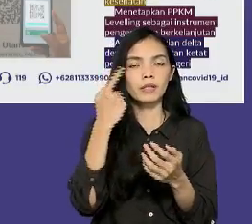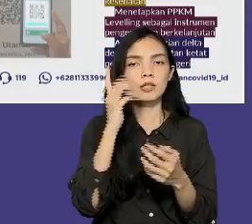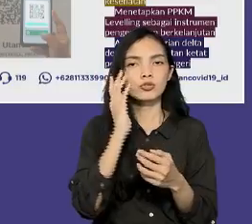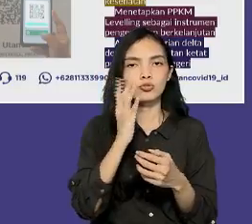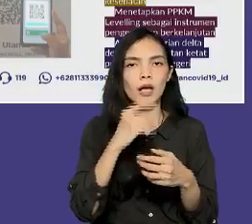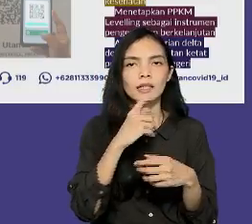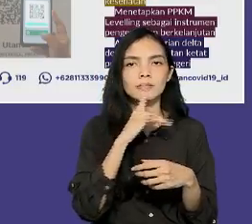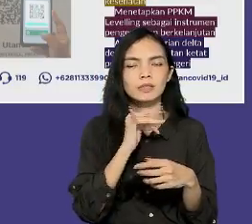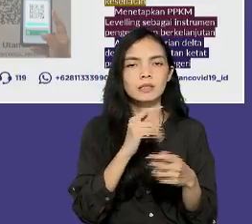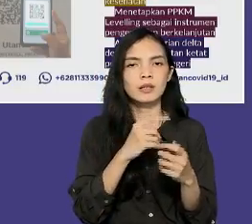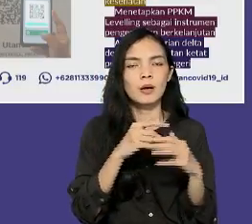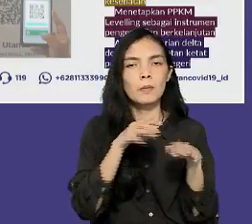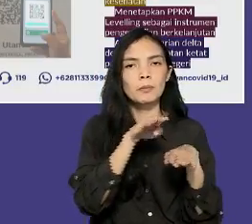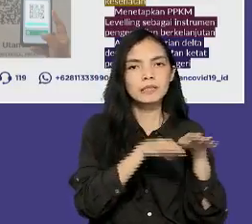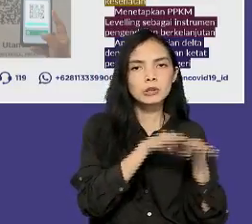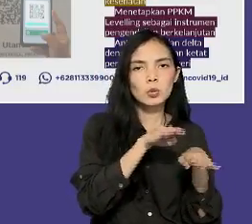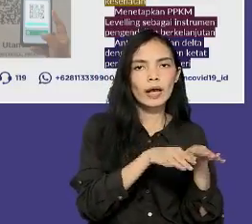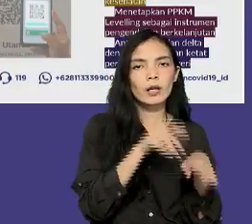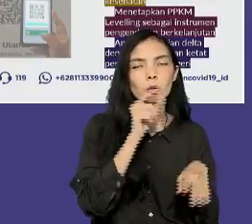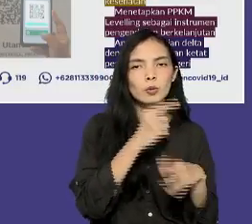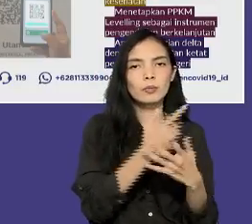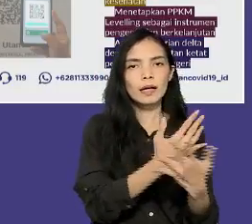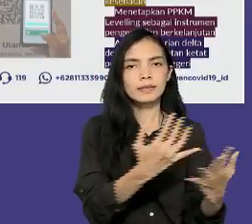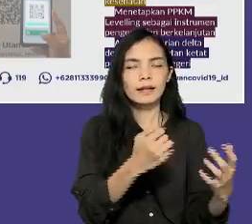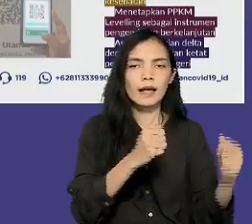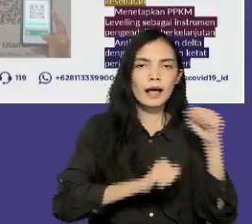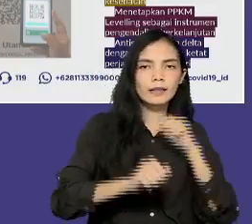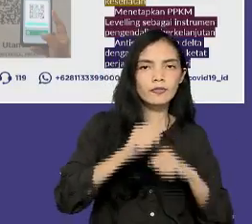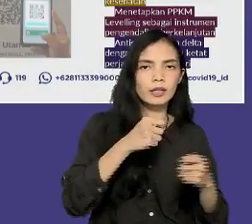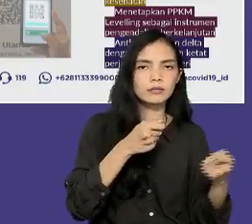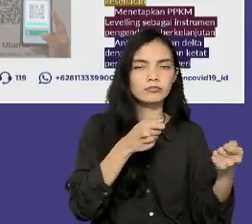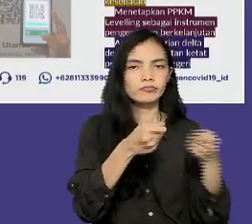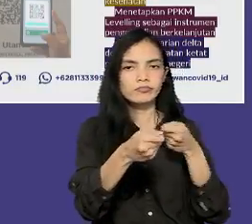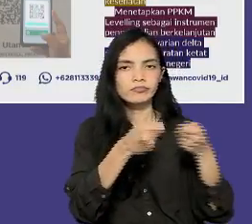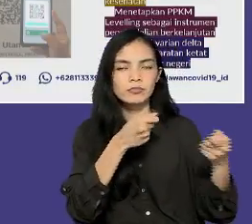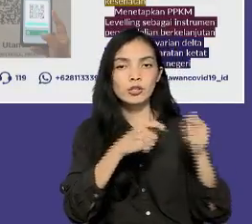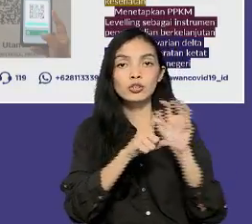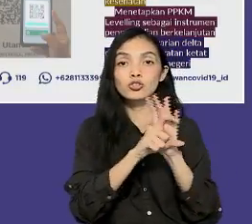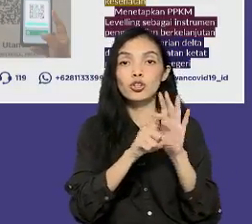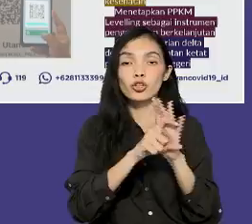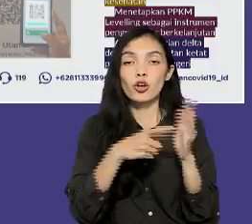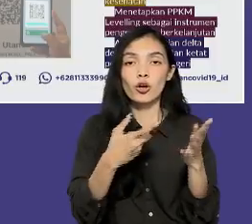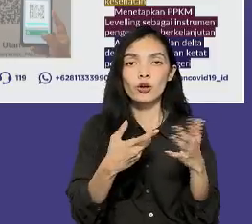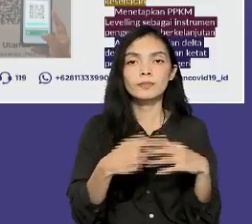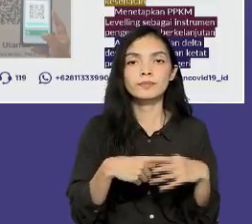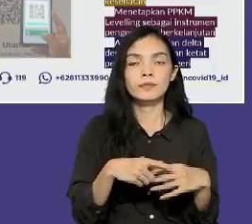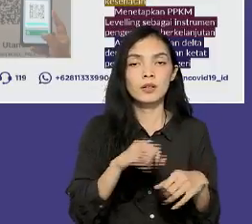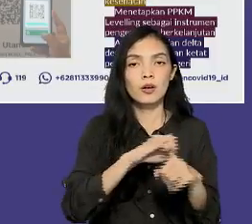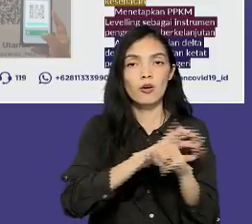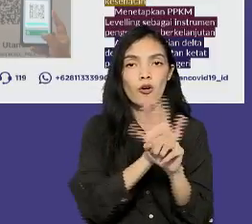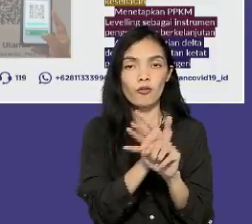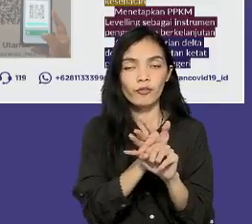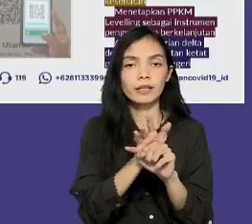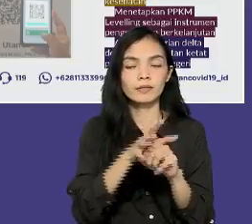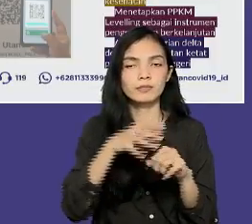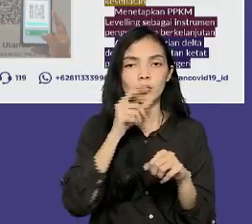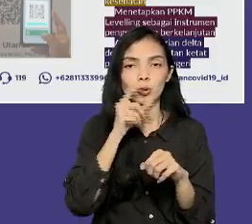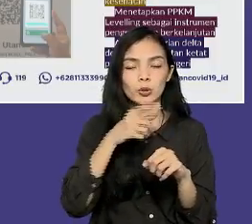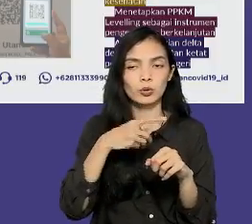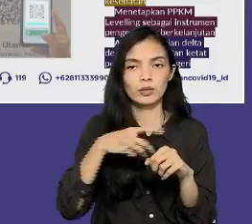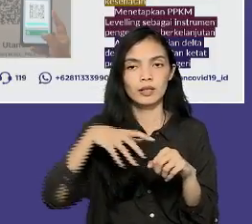macam modifikasi pengendalian aktivitas masyarakat. Misalnya, untuk pengendalian COVID-19 per